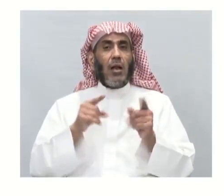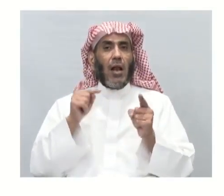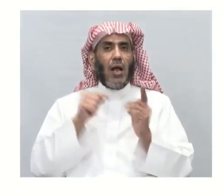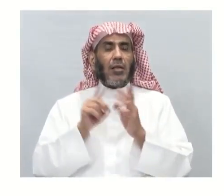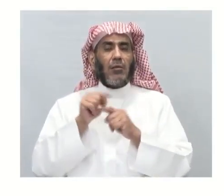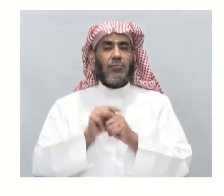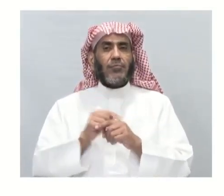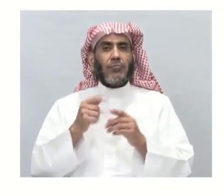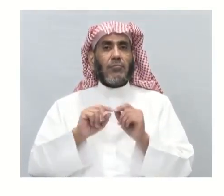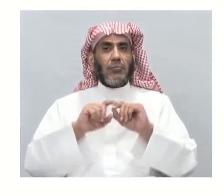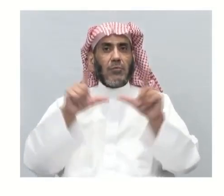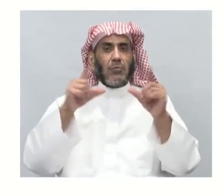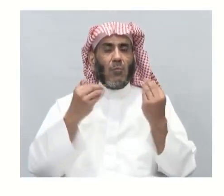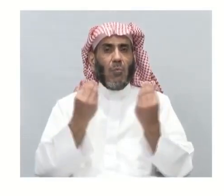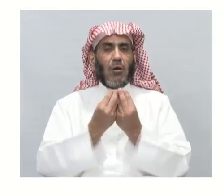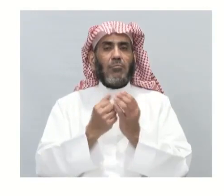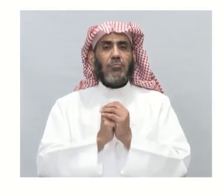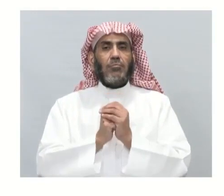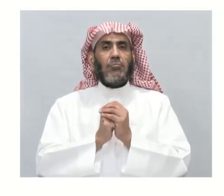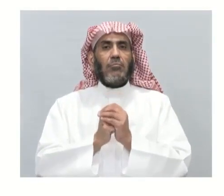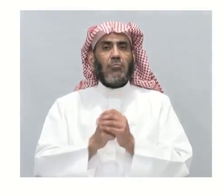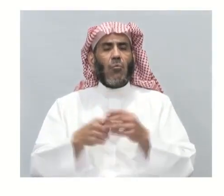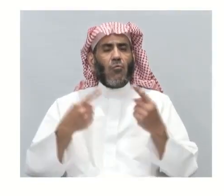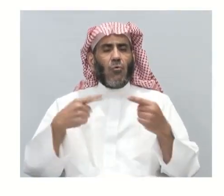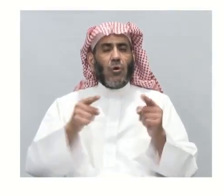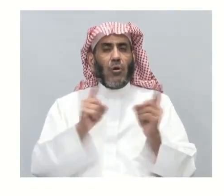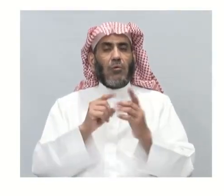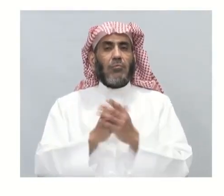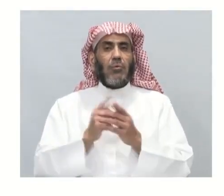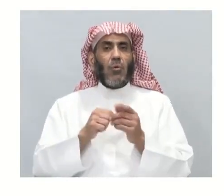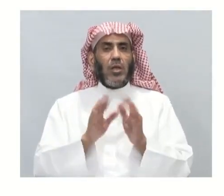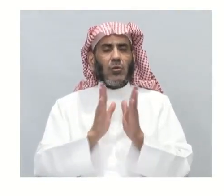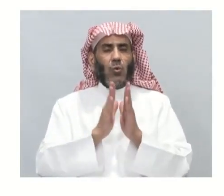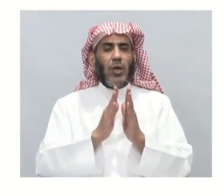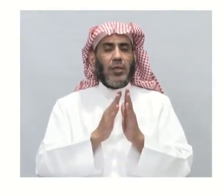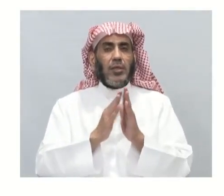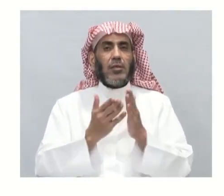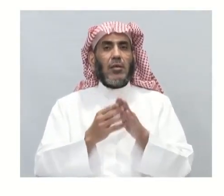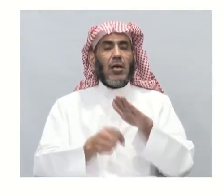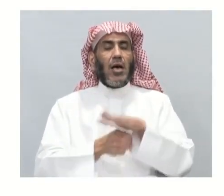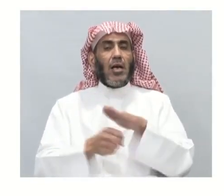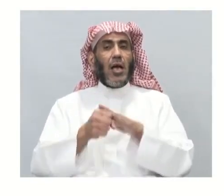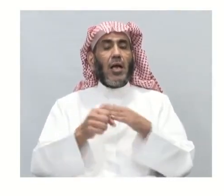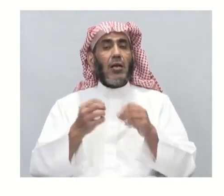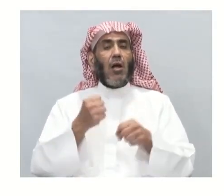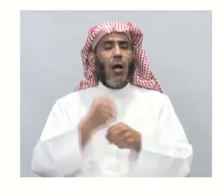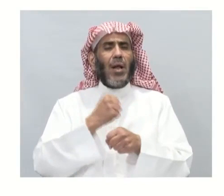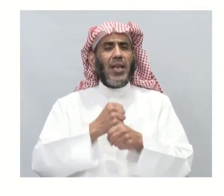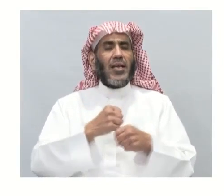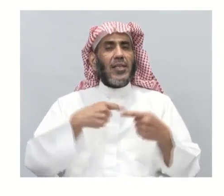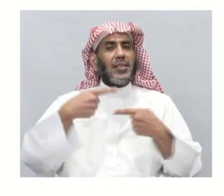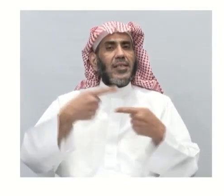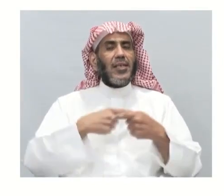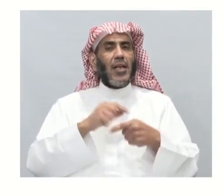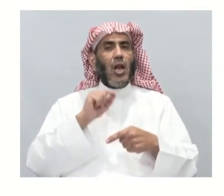نذكر بها ونستعرضها واياكم في كل لقاء اولا ان تحدد اركان عمليه الاتصال اللغوي